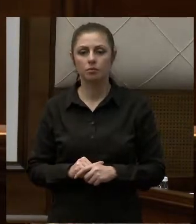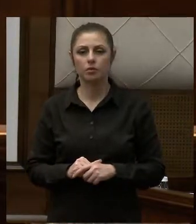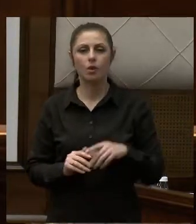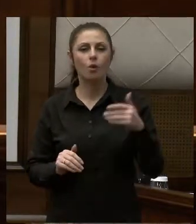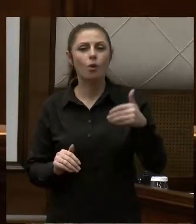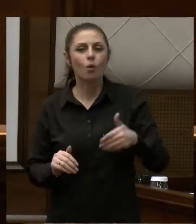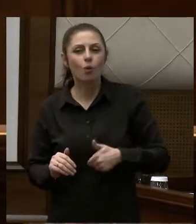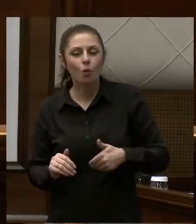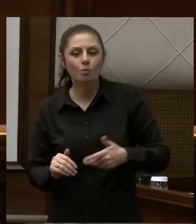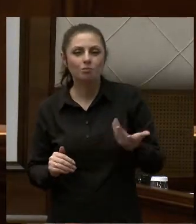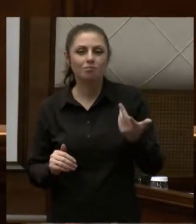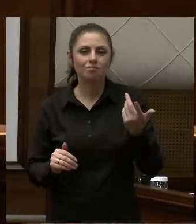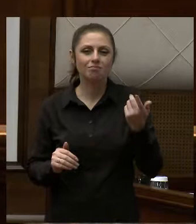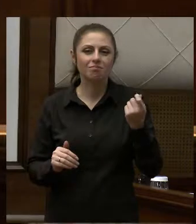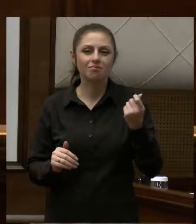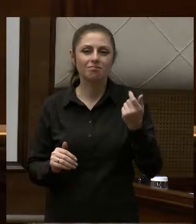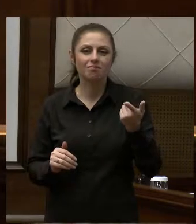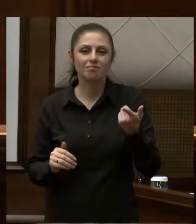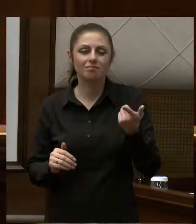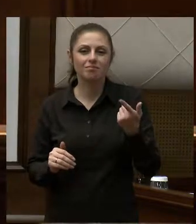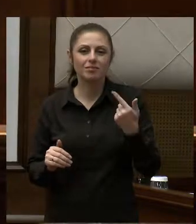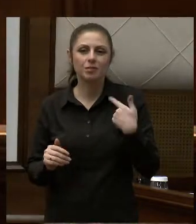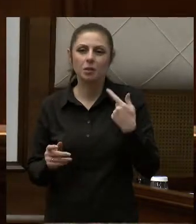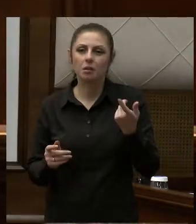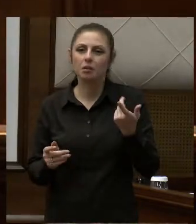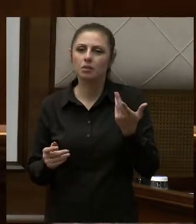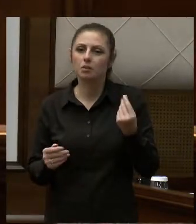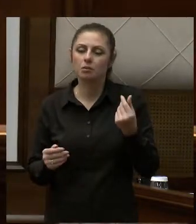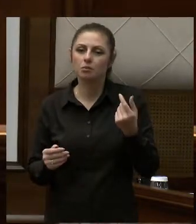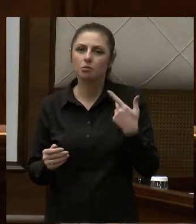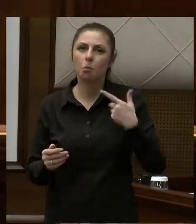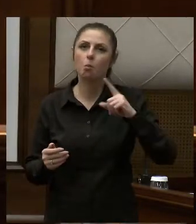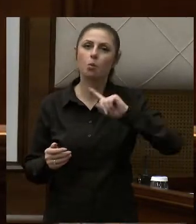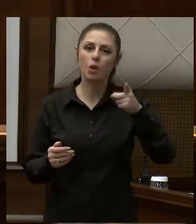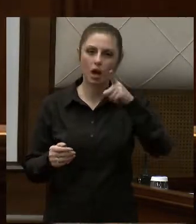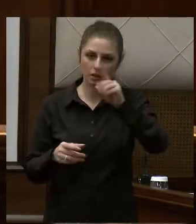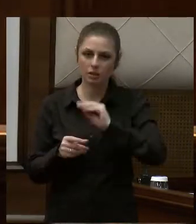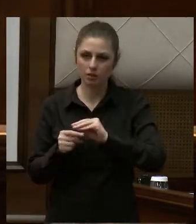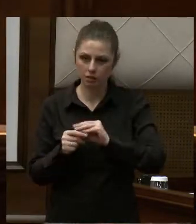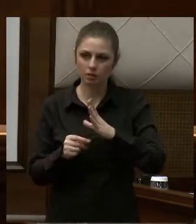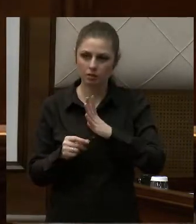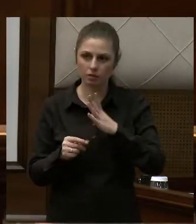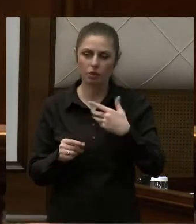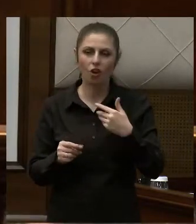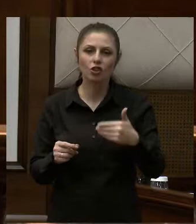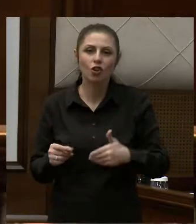Komik rakama da biz burayı mal ettik. Komik rakama. Müteahhitler var içinizde. Mustafa Aydın orada.